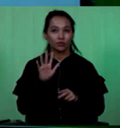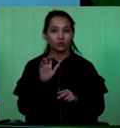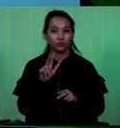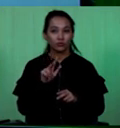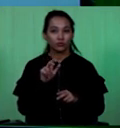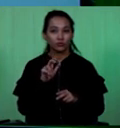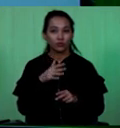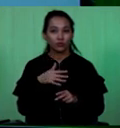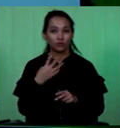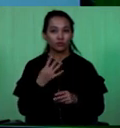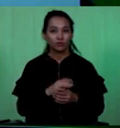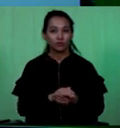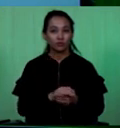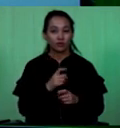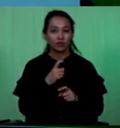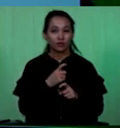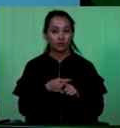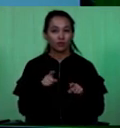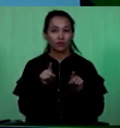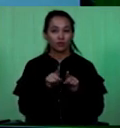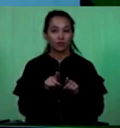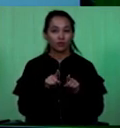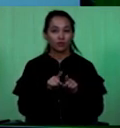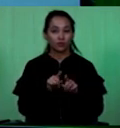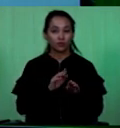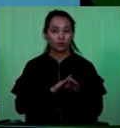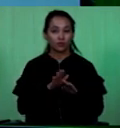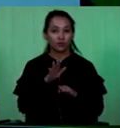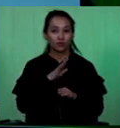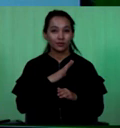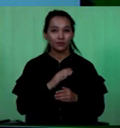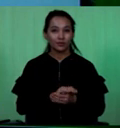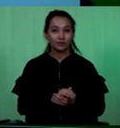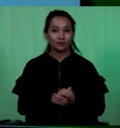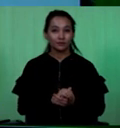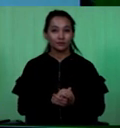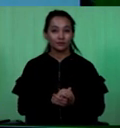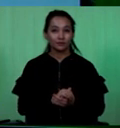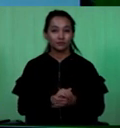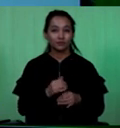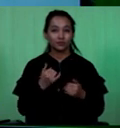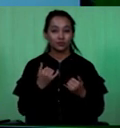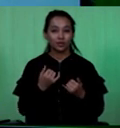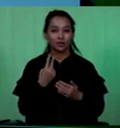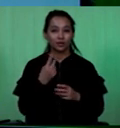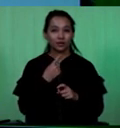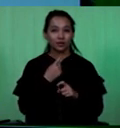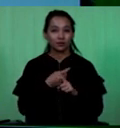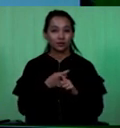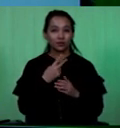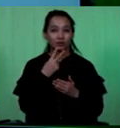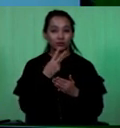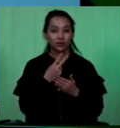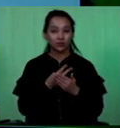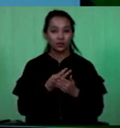354. Tenglamani xuddi shunday tartibda bajarib oldingizmi? Endi ikkinchi tenglamani